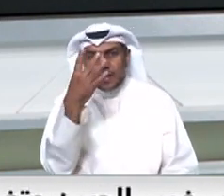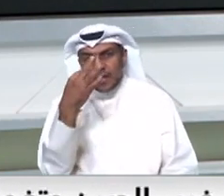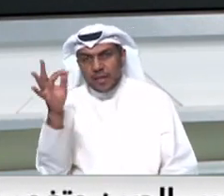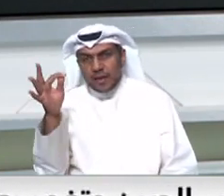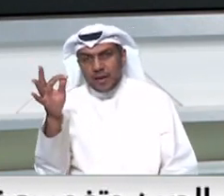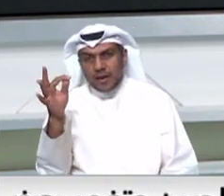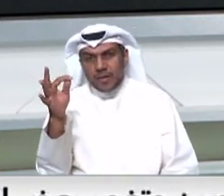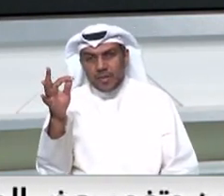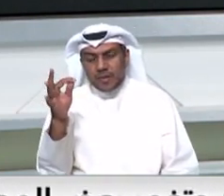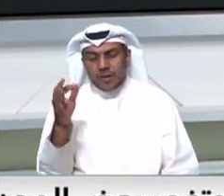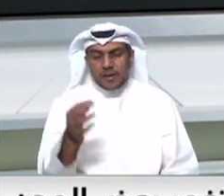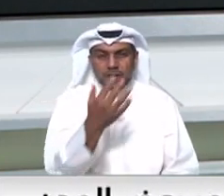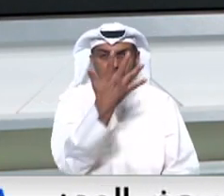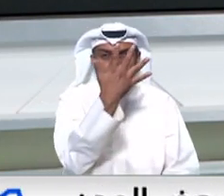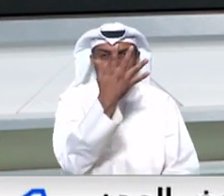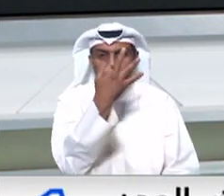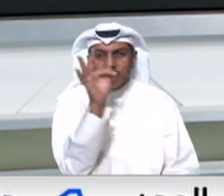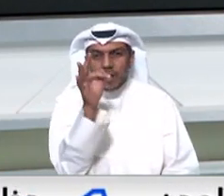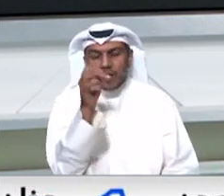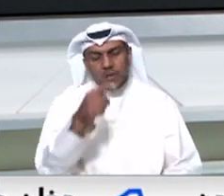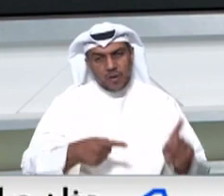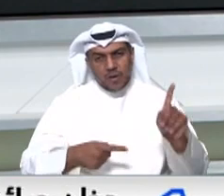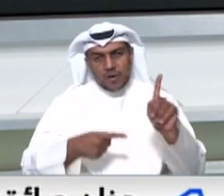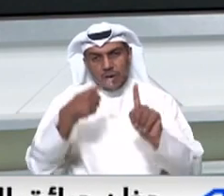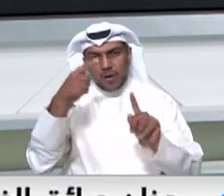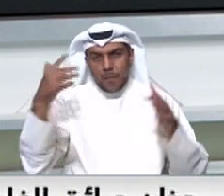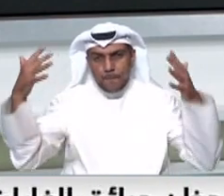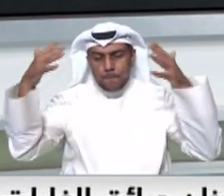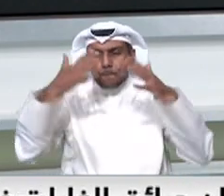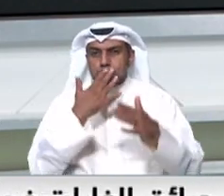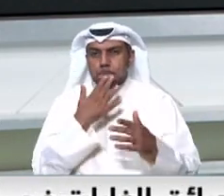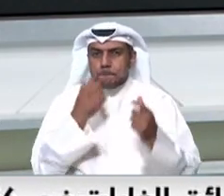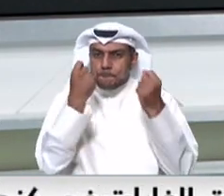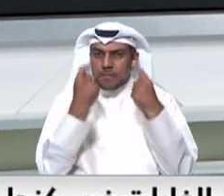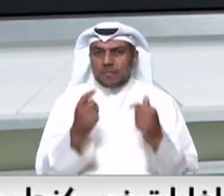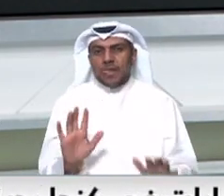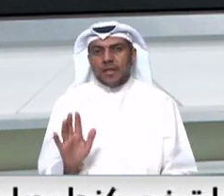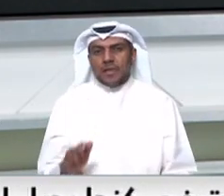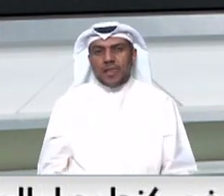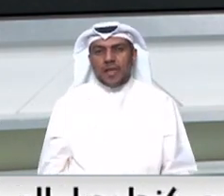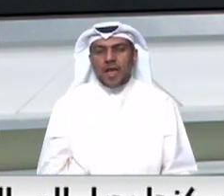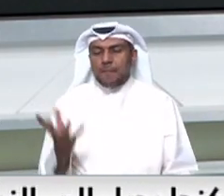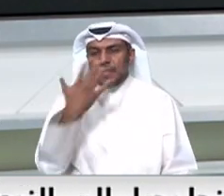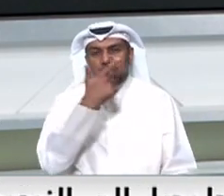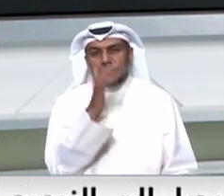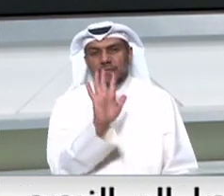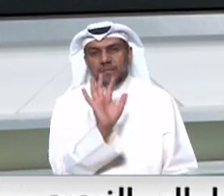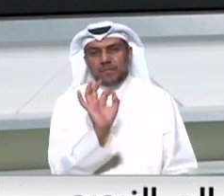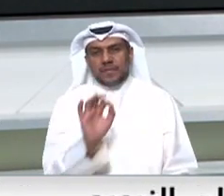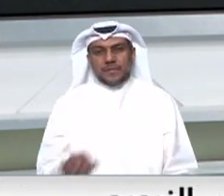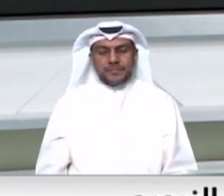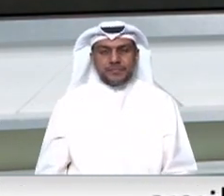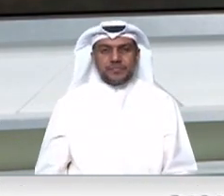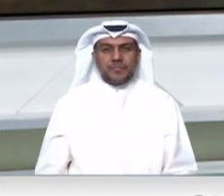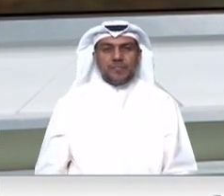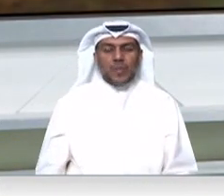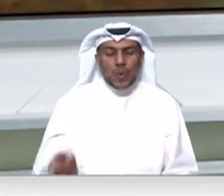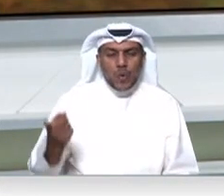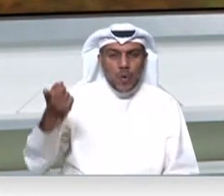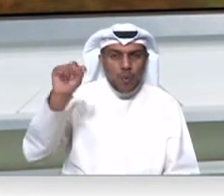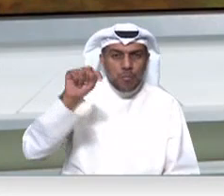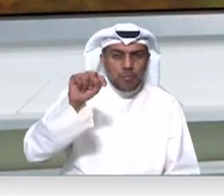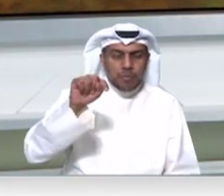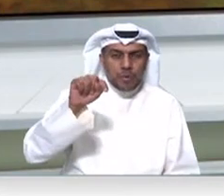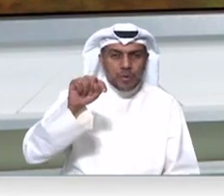إلى 35 درجة مئوية، سماء صافية بشكل عام وخالية من السحب. الأجواء المتوقعة خلال نهار يوم الغد أجواء